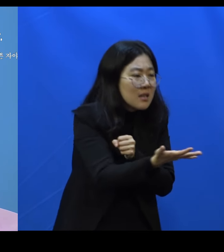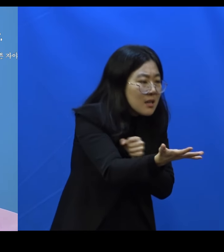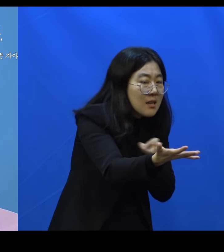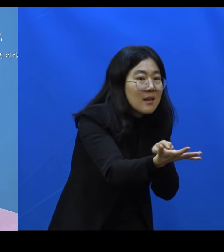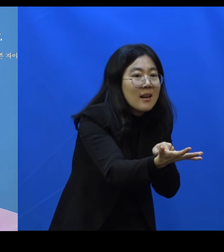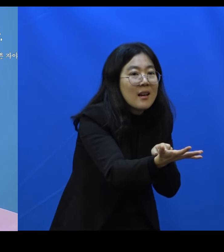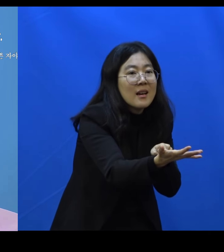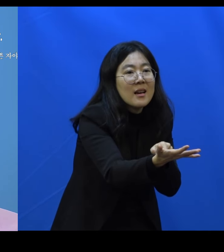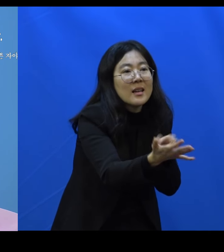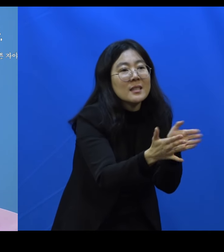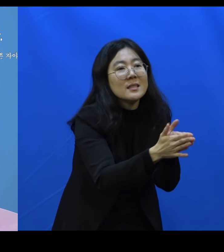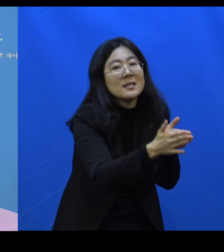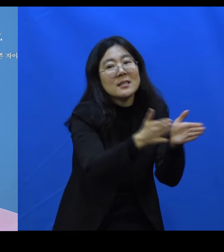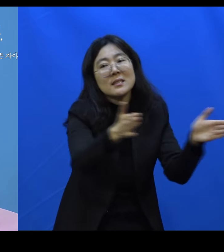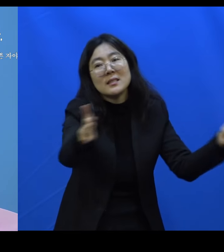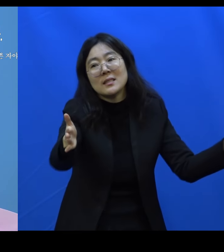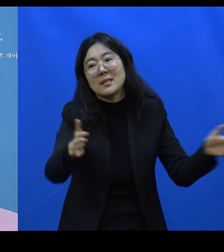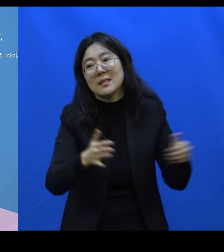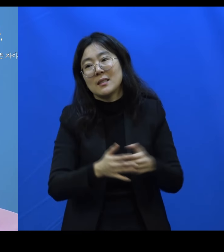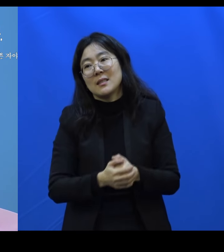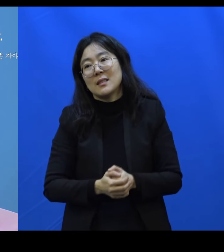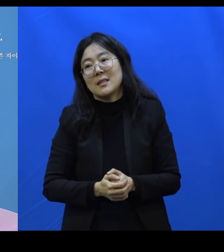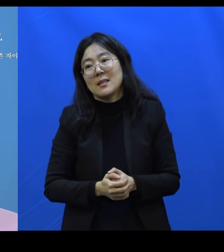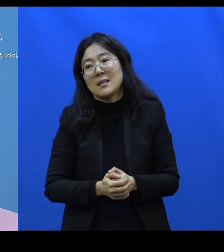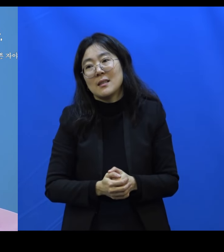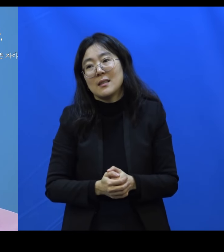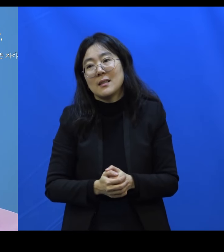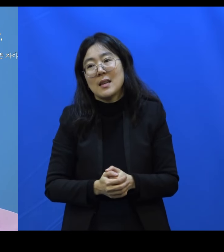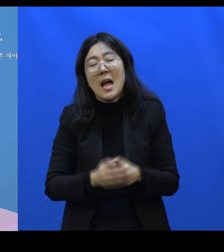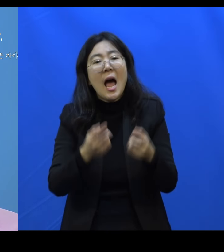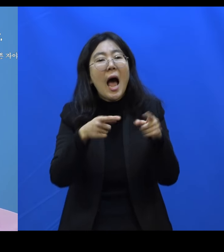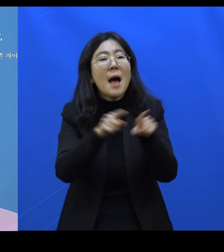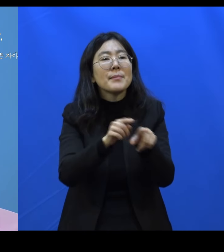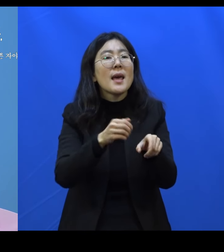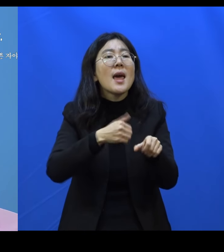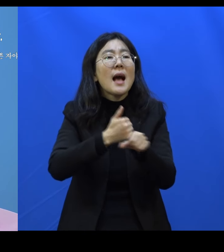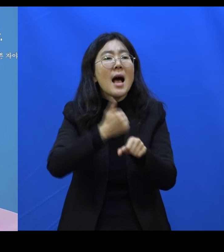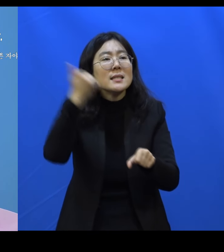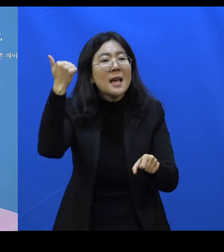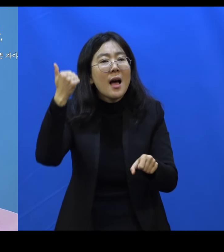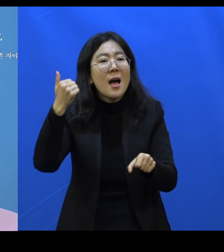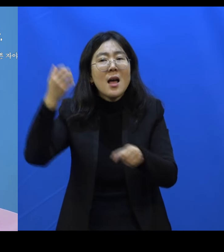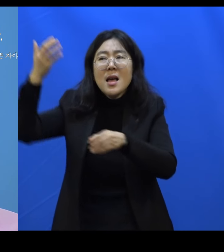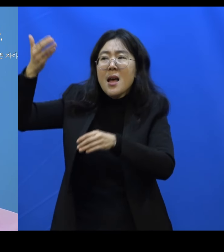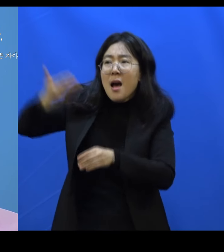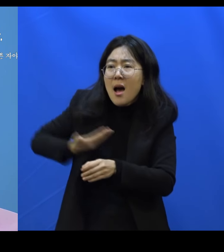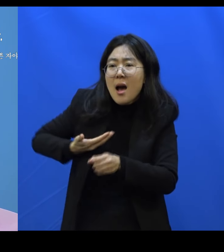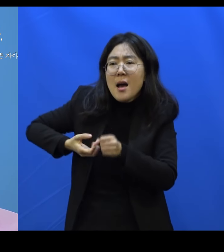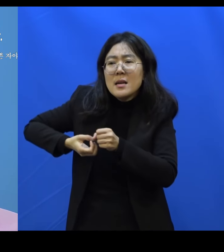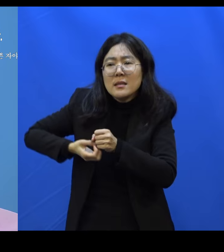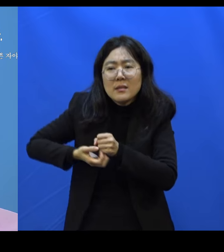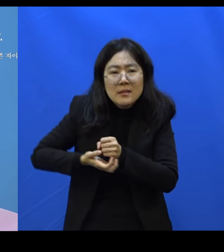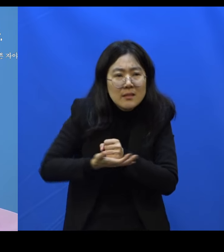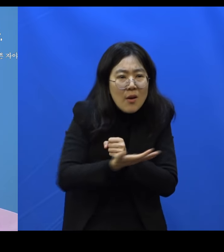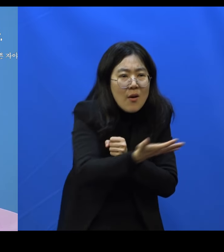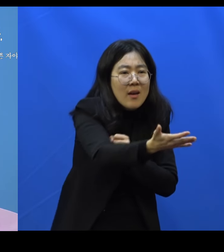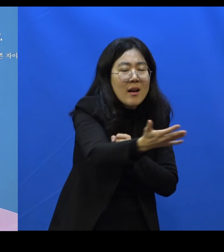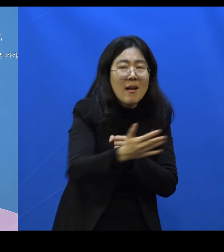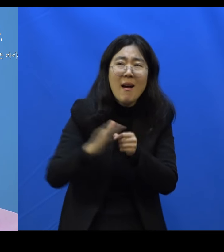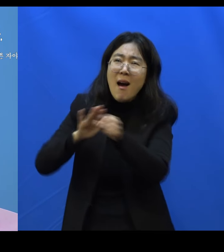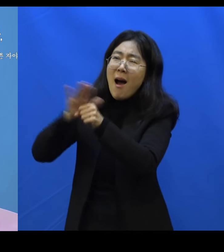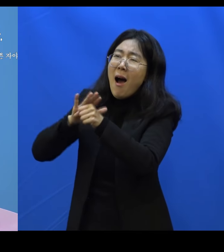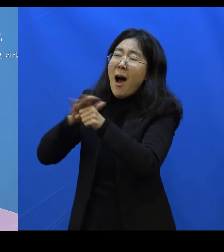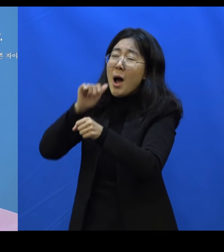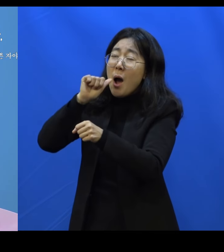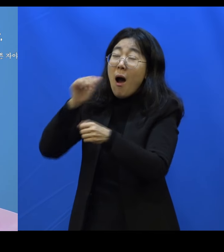몰아치는 폭풍우를 지나는 동안에 내가 준비된 거죠. 이제 모든 상처들도 사라지고 밖으로 나올 때가